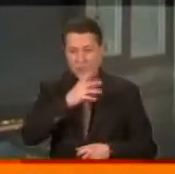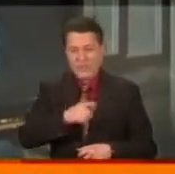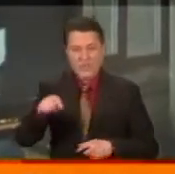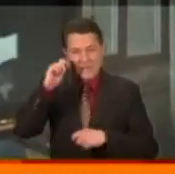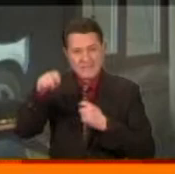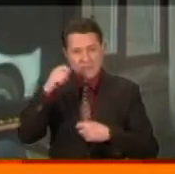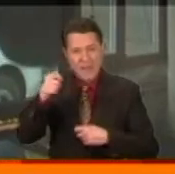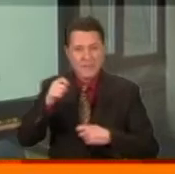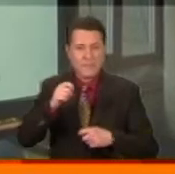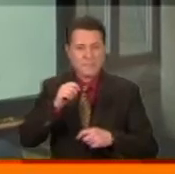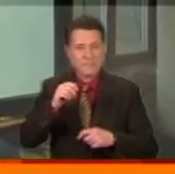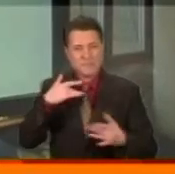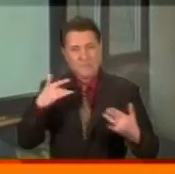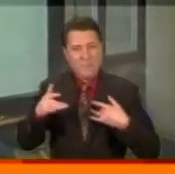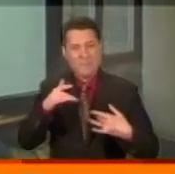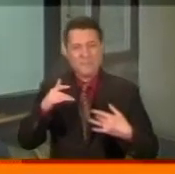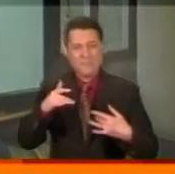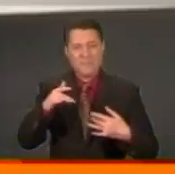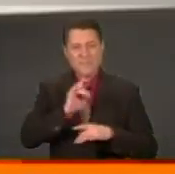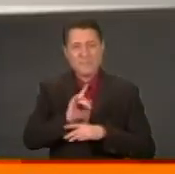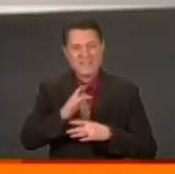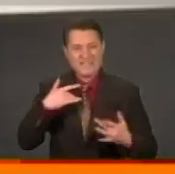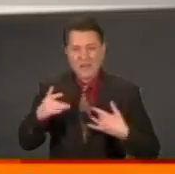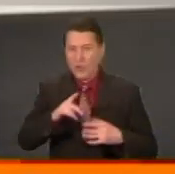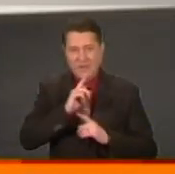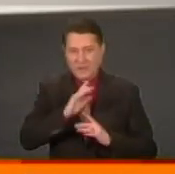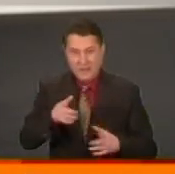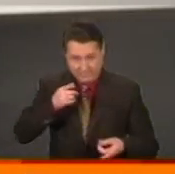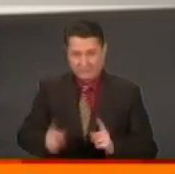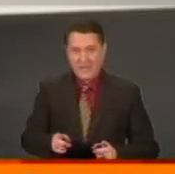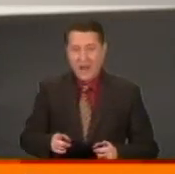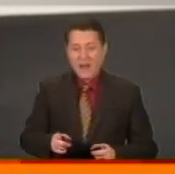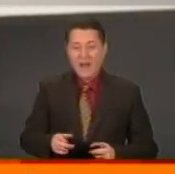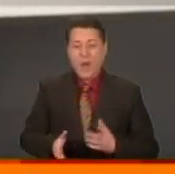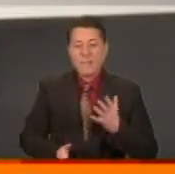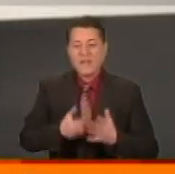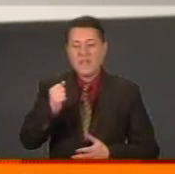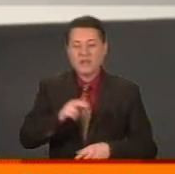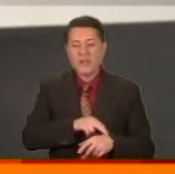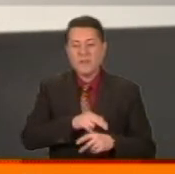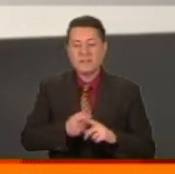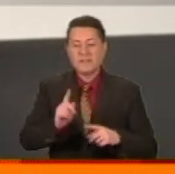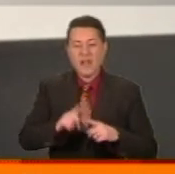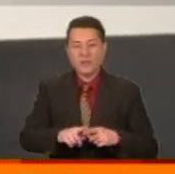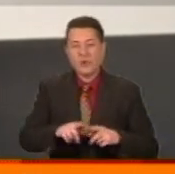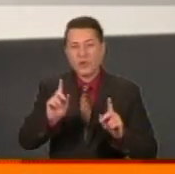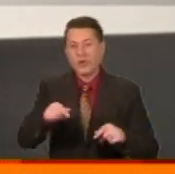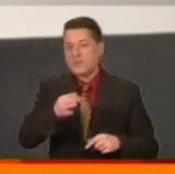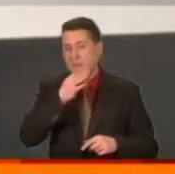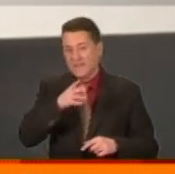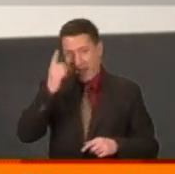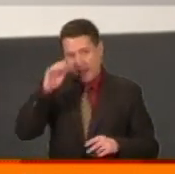постановок сценаріїв чи вигаданих сюжетів не використовують. Беспрецедентная поддержка от полиции, которым тоже понравилась